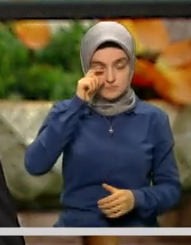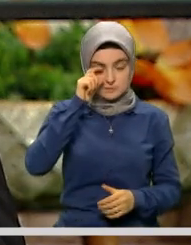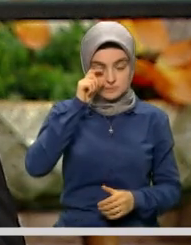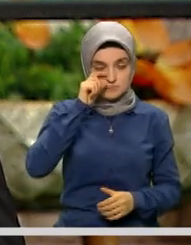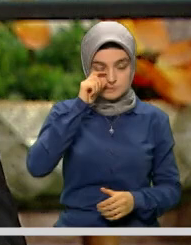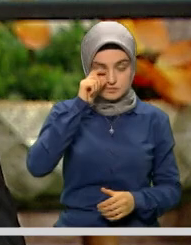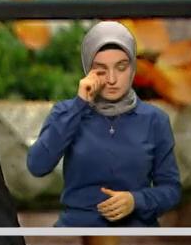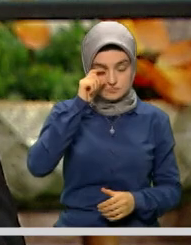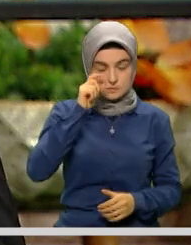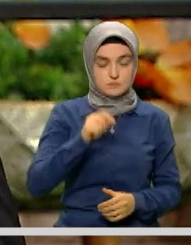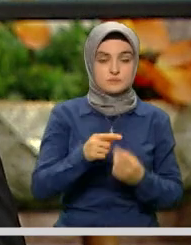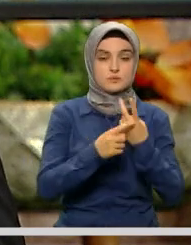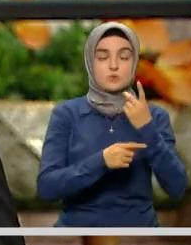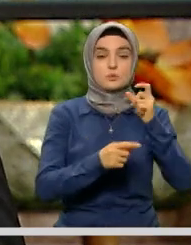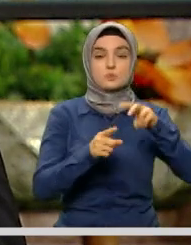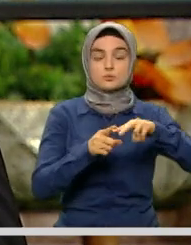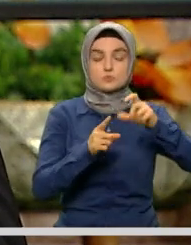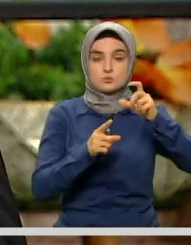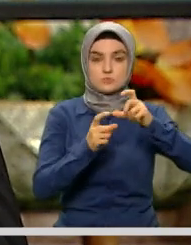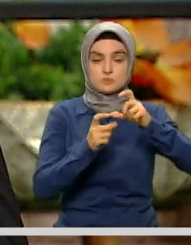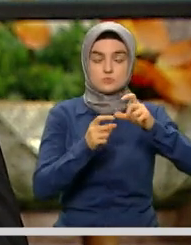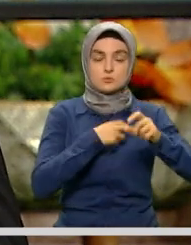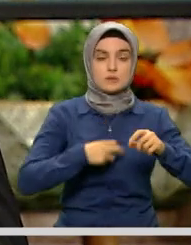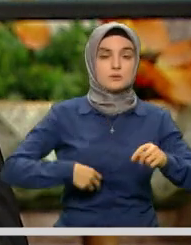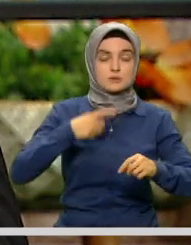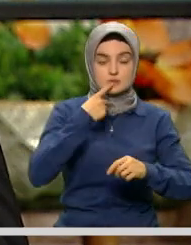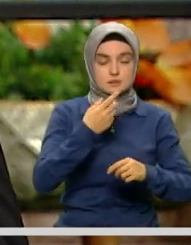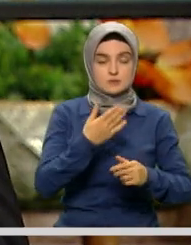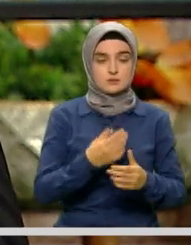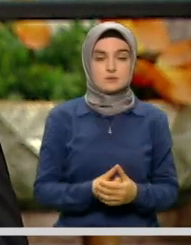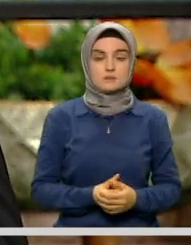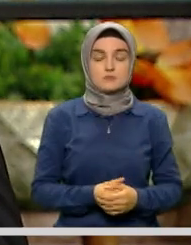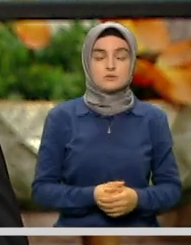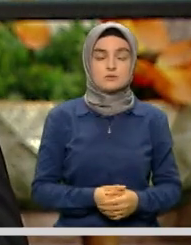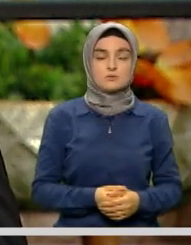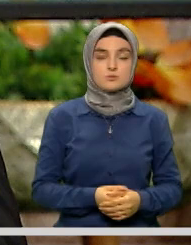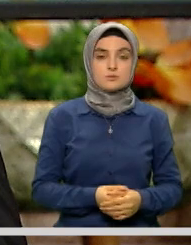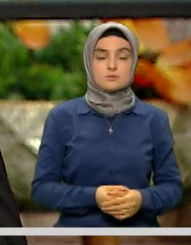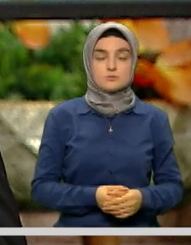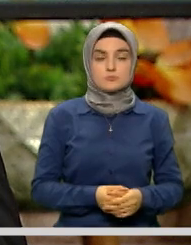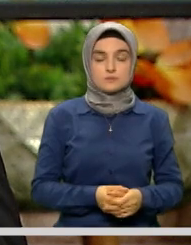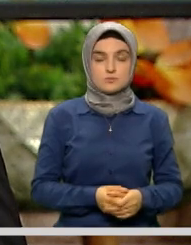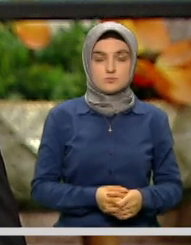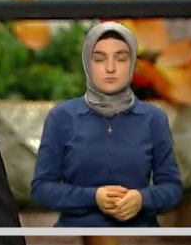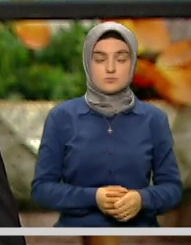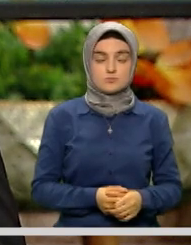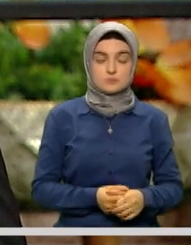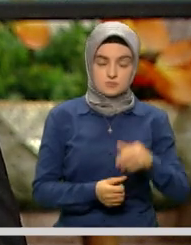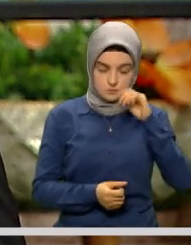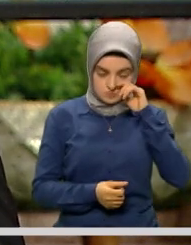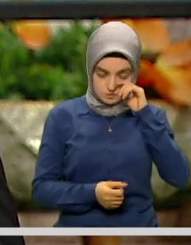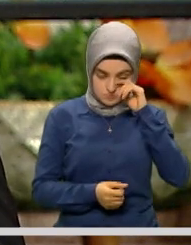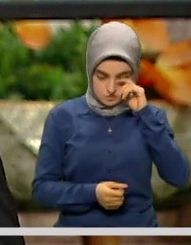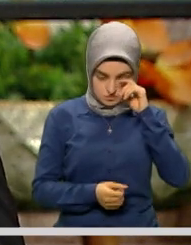mine zalimin. Yani Yunus Aleyhisselam'ın dediği, hani inni ya la ilahe illa ente sübhaneke,